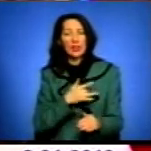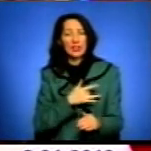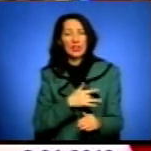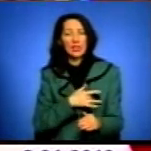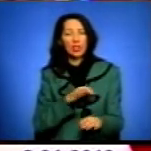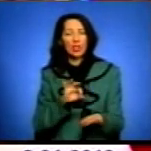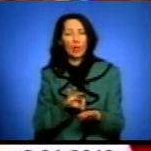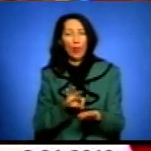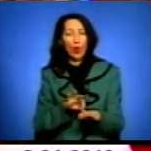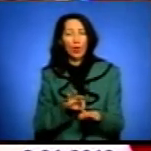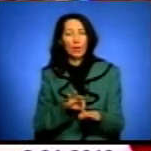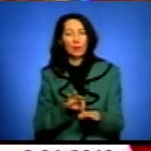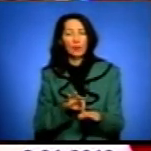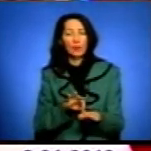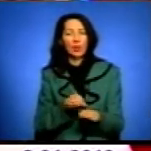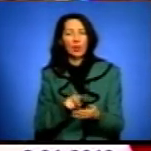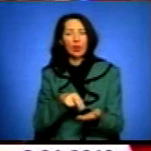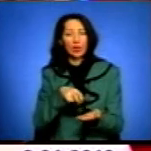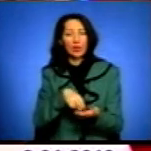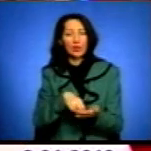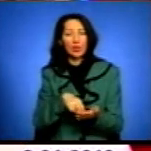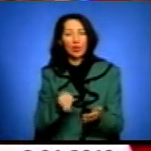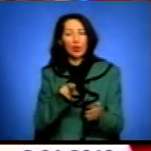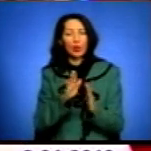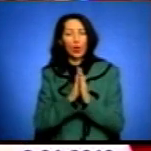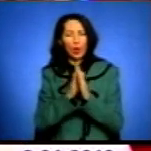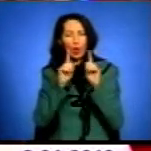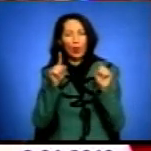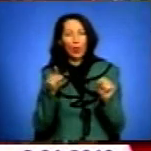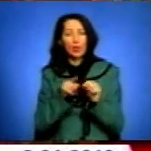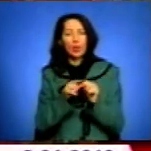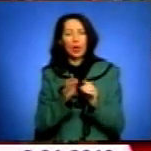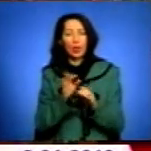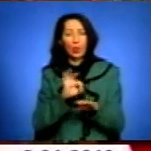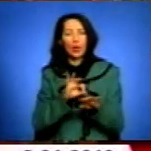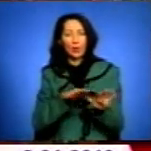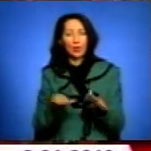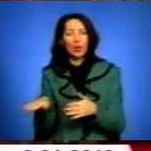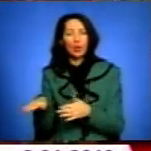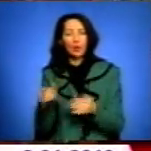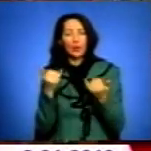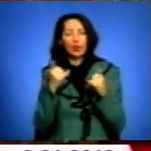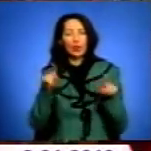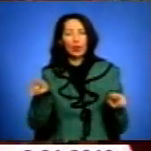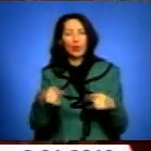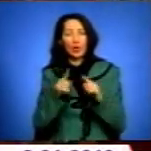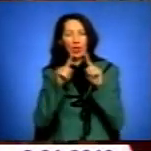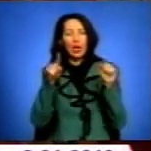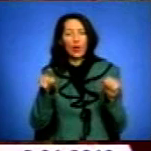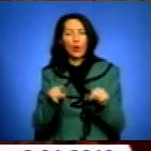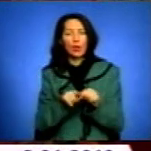болі, і приклонившись до ікони, болі пропали. Чудотворна ікона Божої Матері